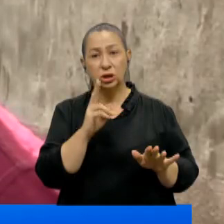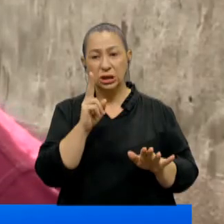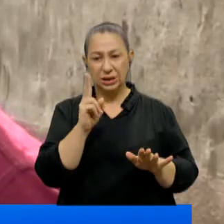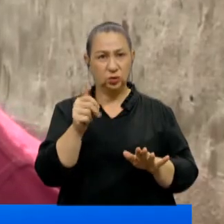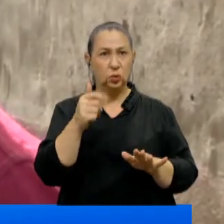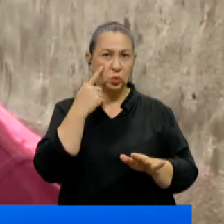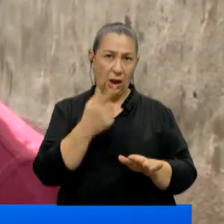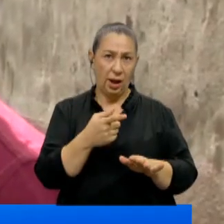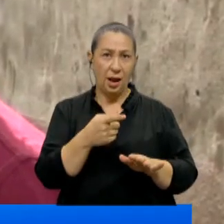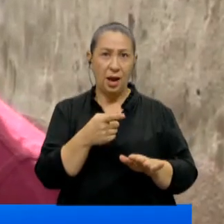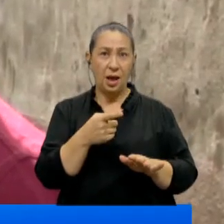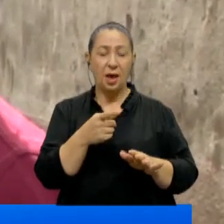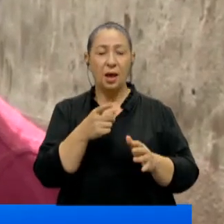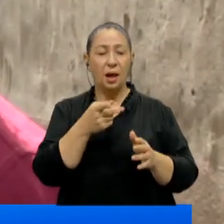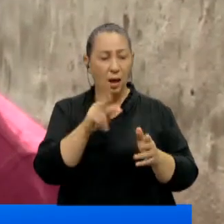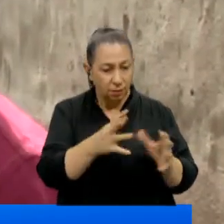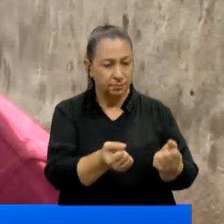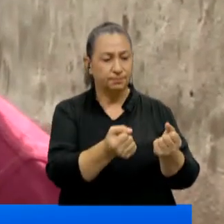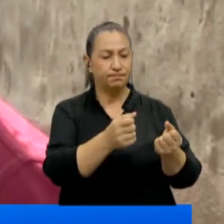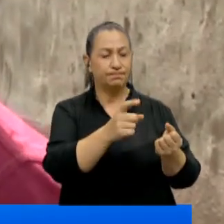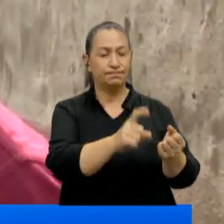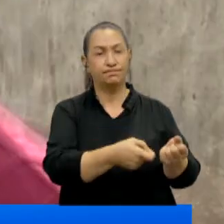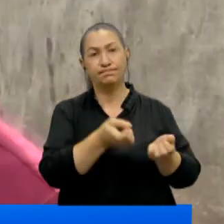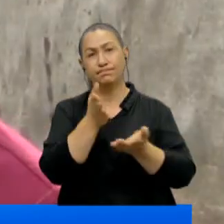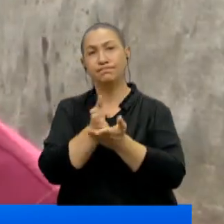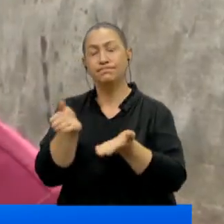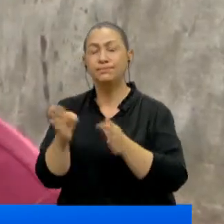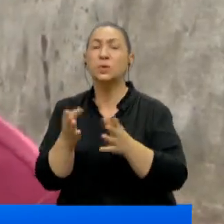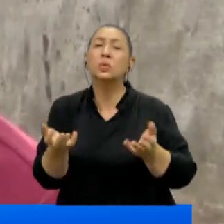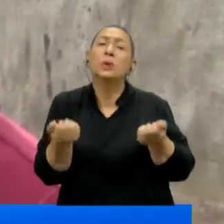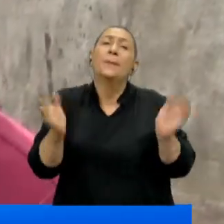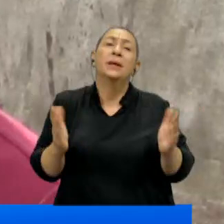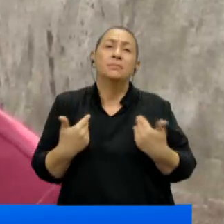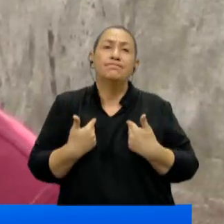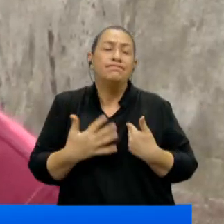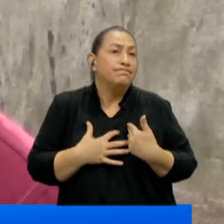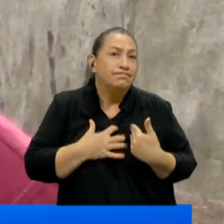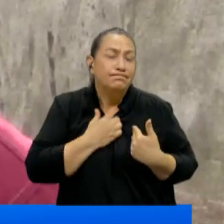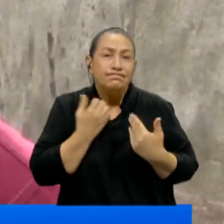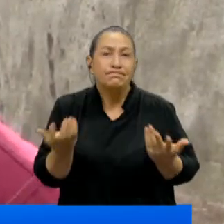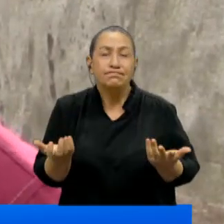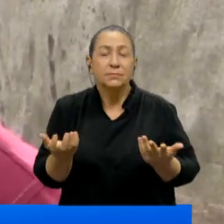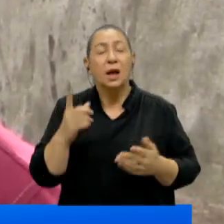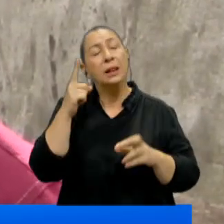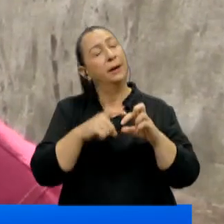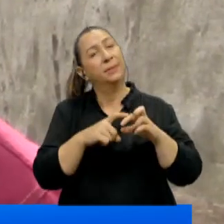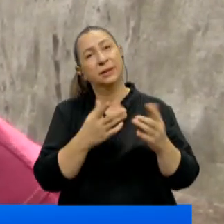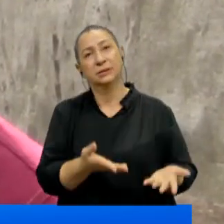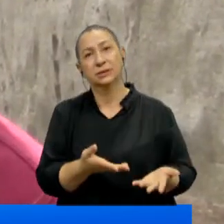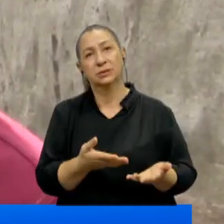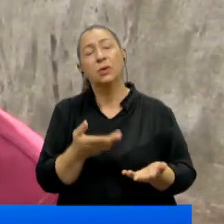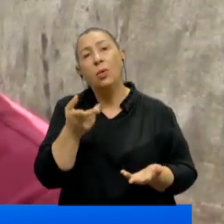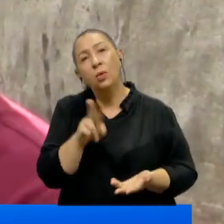İkinci günü cenazesini çıkardılar oradan. Kurtaramadım. Yani maalesef Allah rahmet eylesin